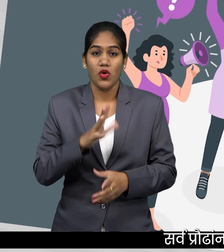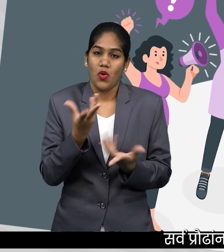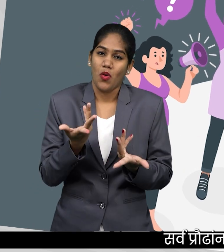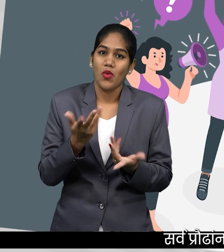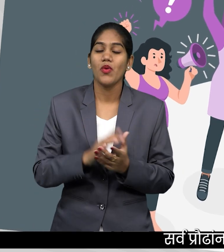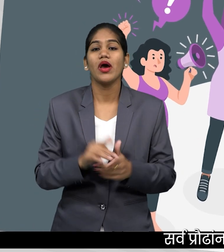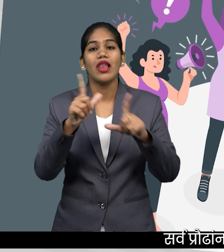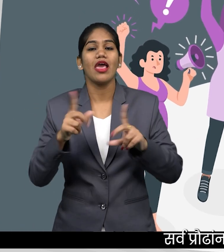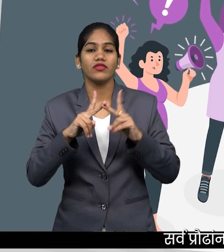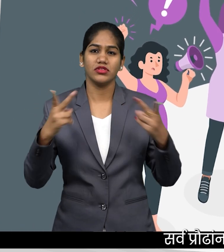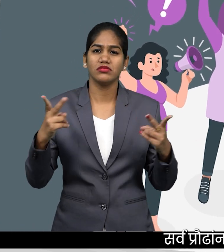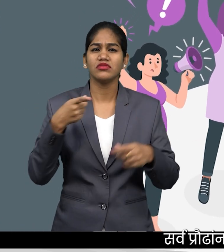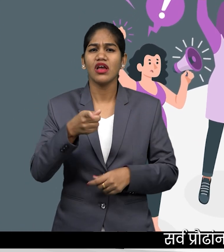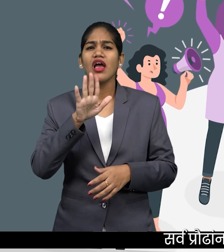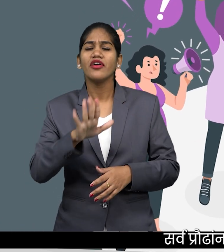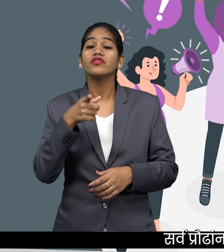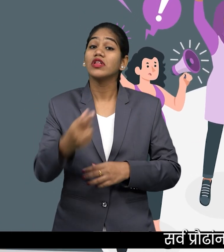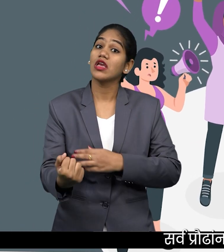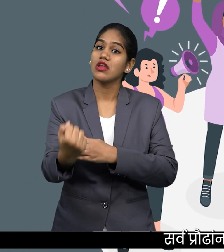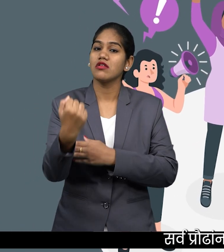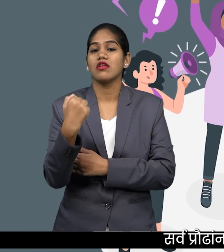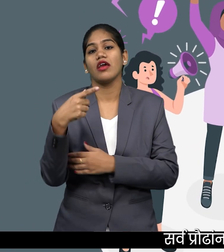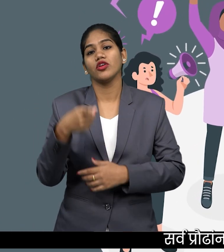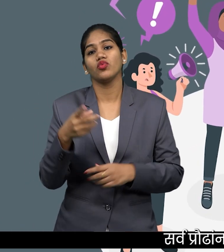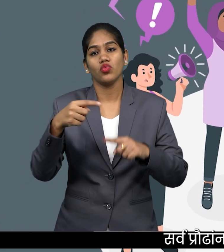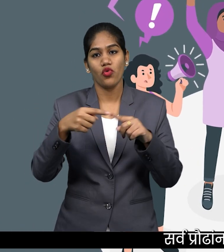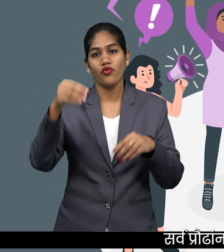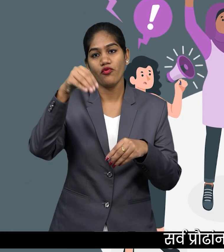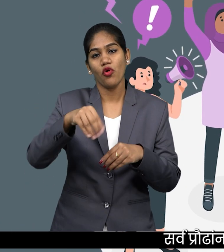सर्व प्रौढांना मतदानाचा अधिकार आहे.